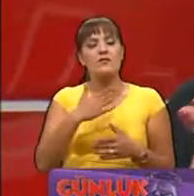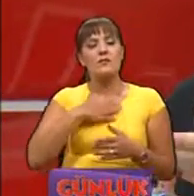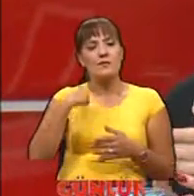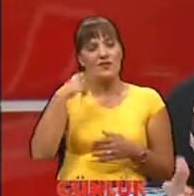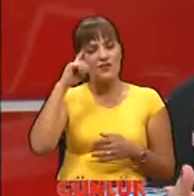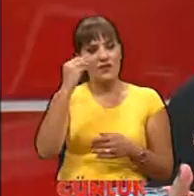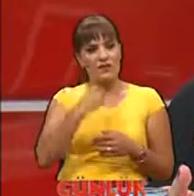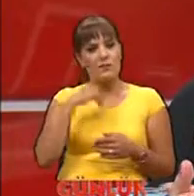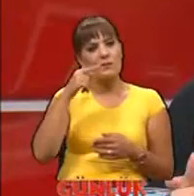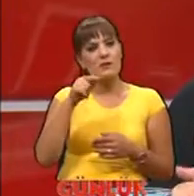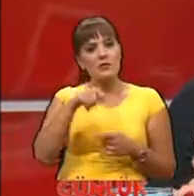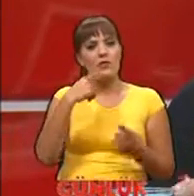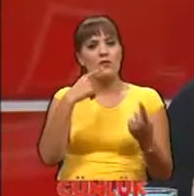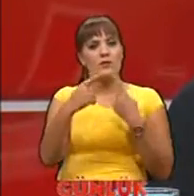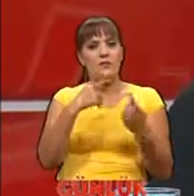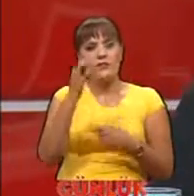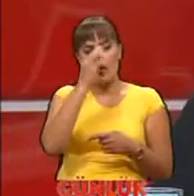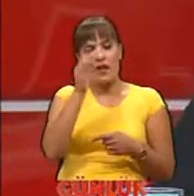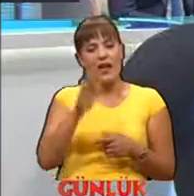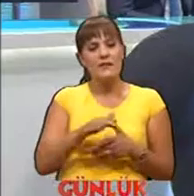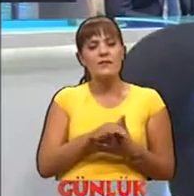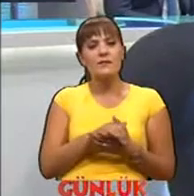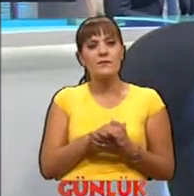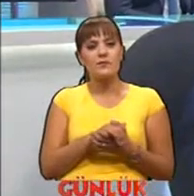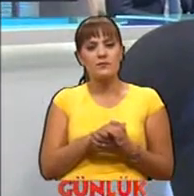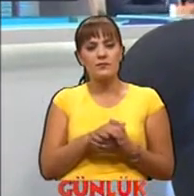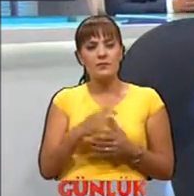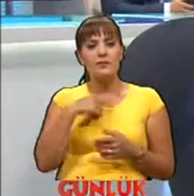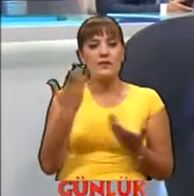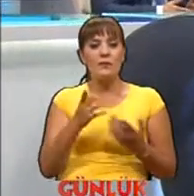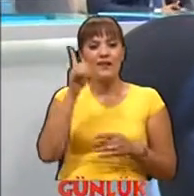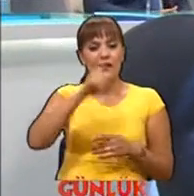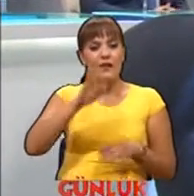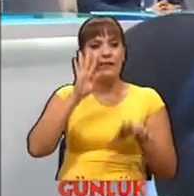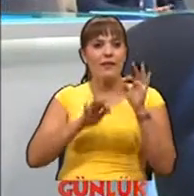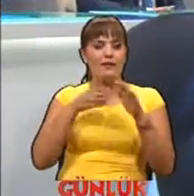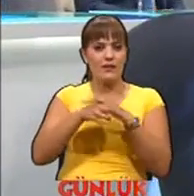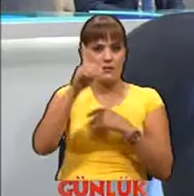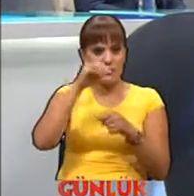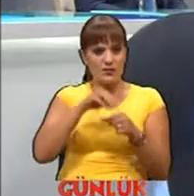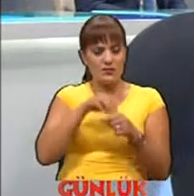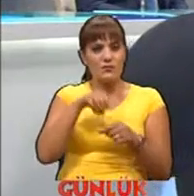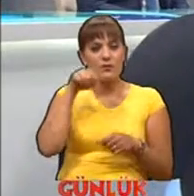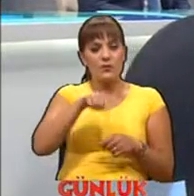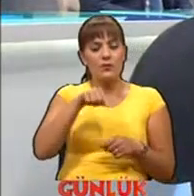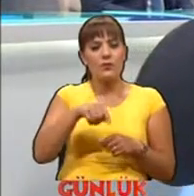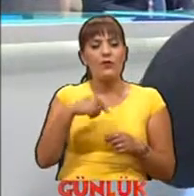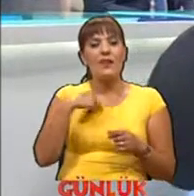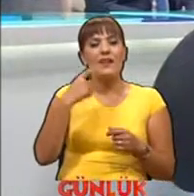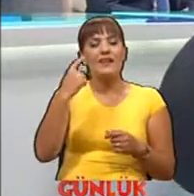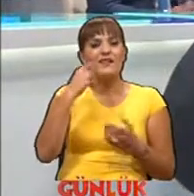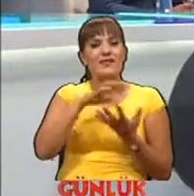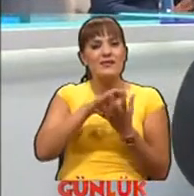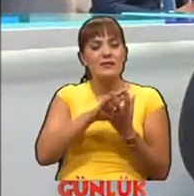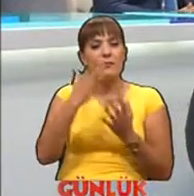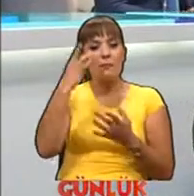bize fikir verdiğiniz için. Biraz da ondan konuşalım Aynur Hanımcığım. Hoşçakalın. Biz tabii direkt tedavisine girdiğimiz için bu bruksizmin yani